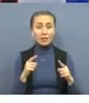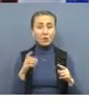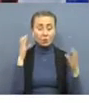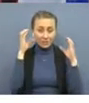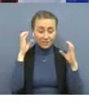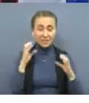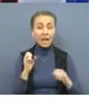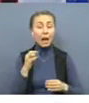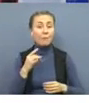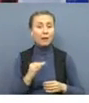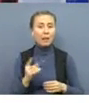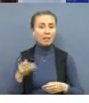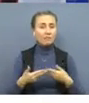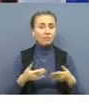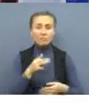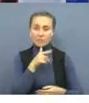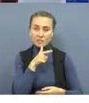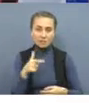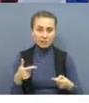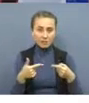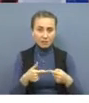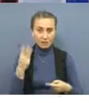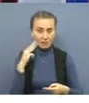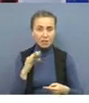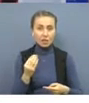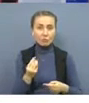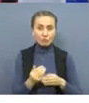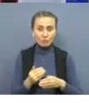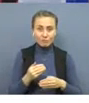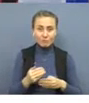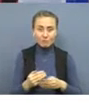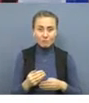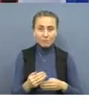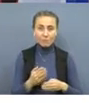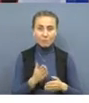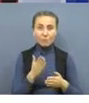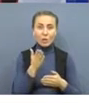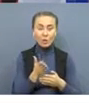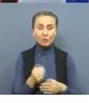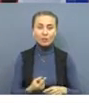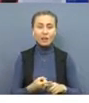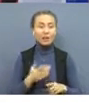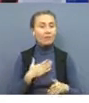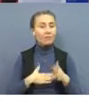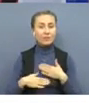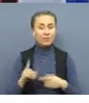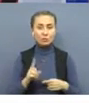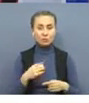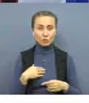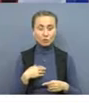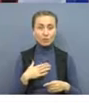Мырзахметова, они шагают в ногу со временем и даже идут намного вперед. Очень отрадно, что преподаватели, наши